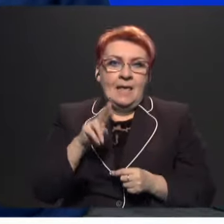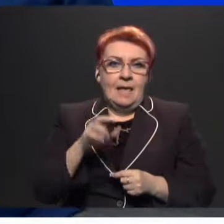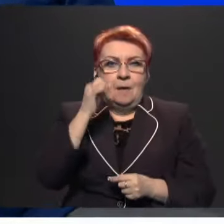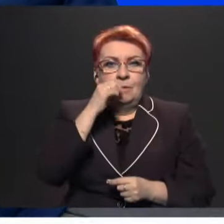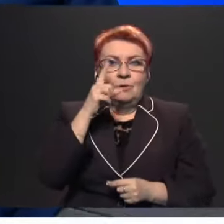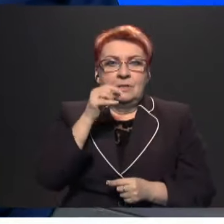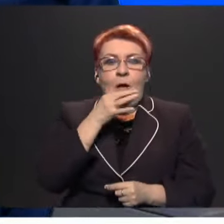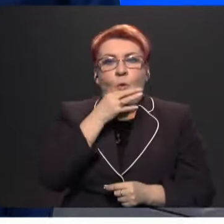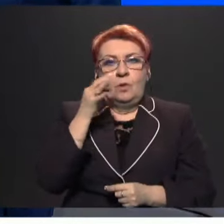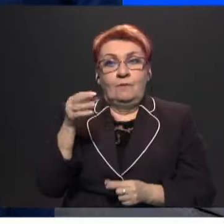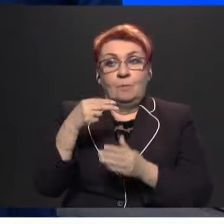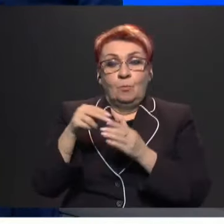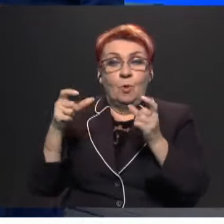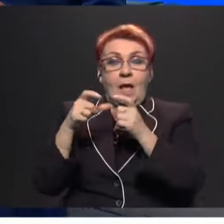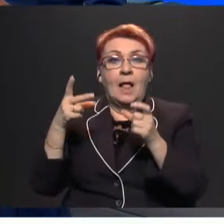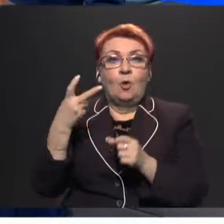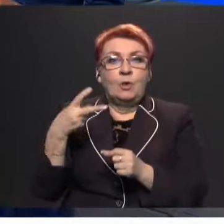за ответ.